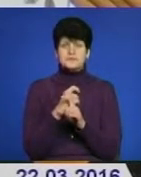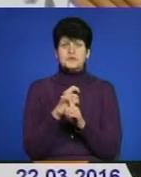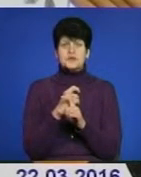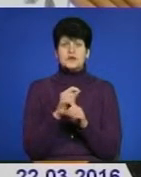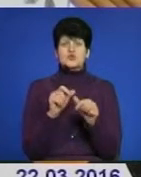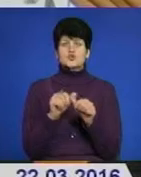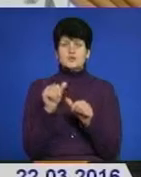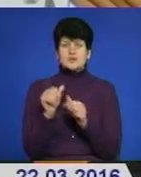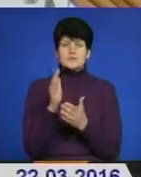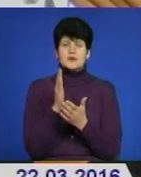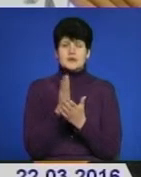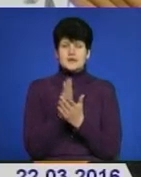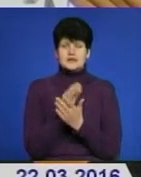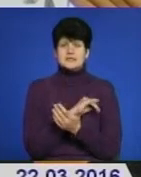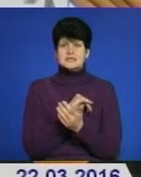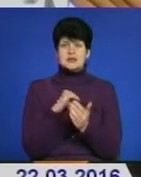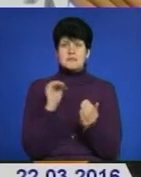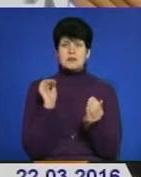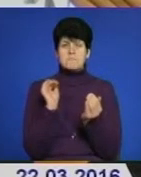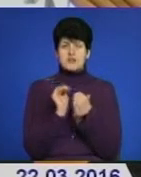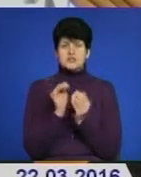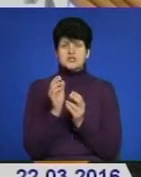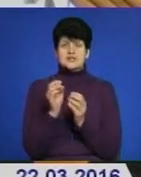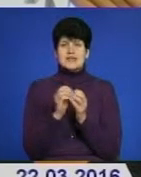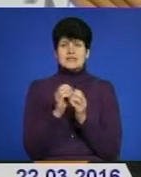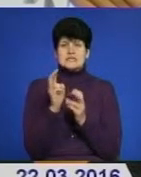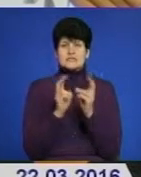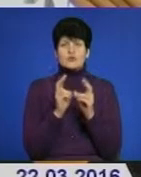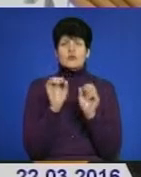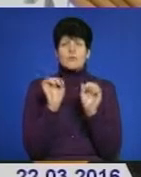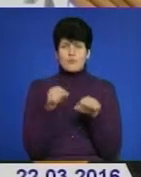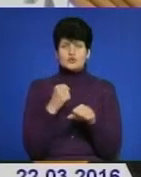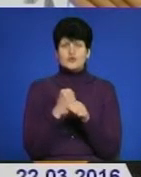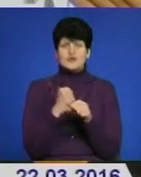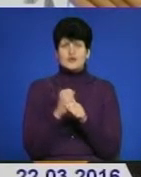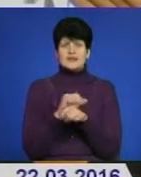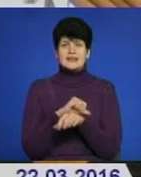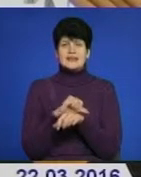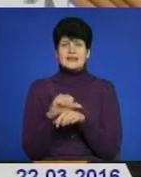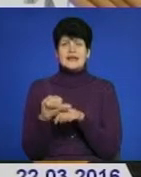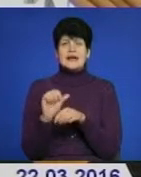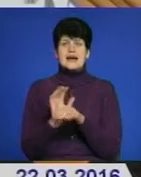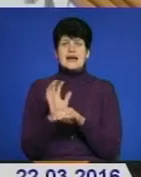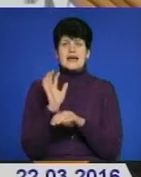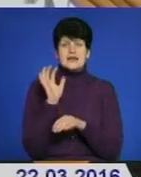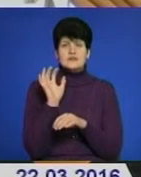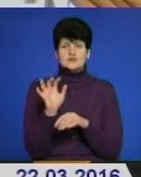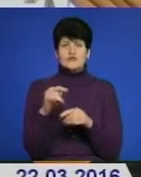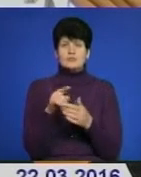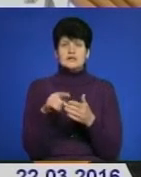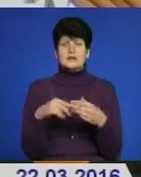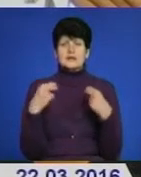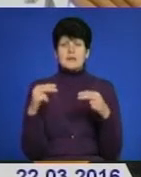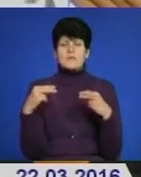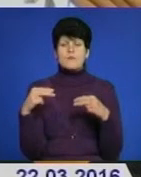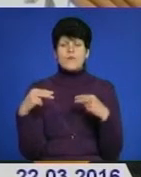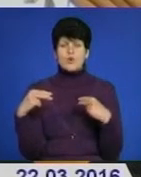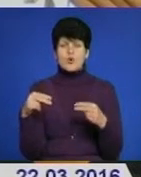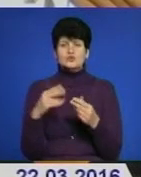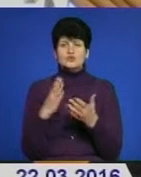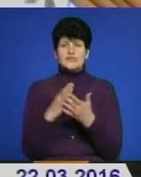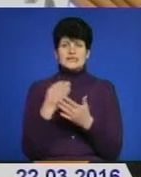про щонайменше 10 заводів, котрі потенційно можуть працювати на експорт в питаннях збуту і є зацікавлені в